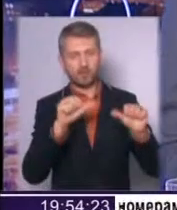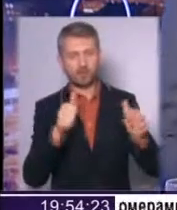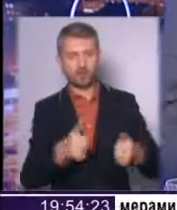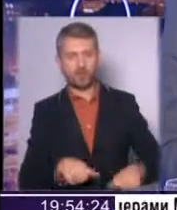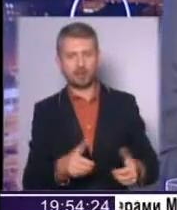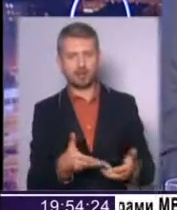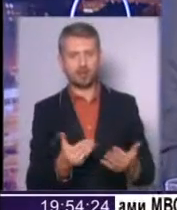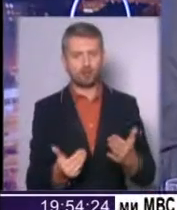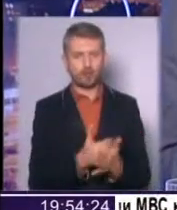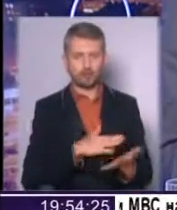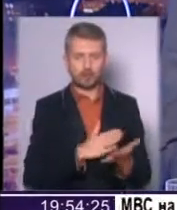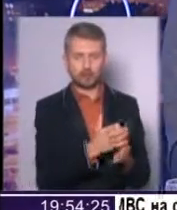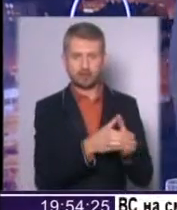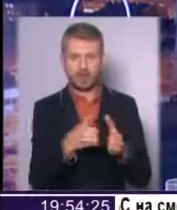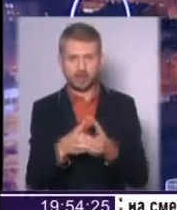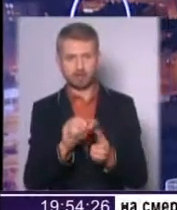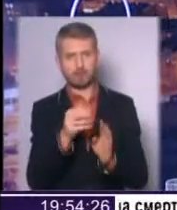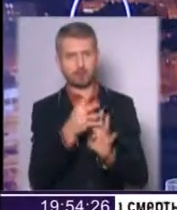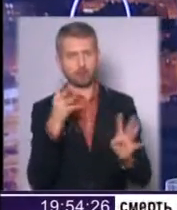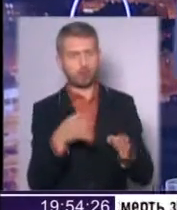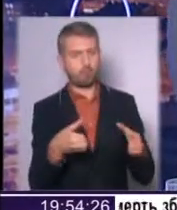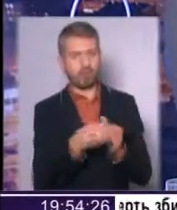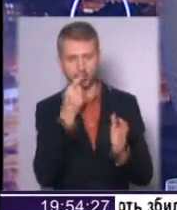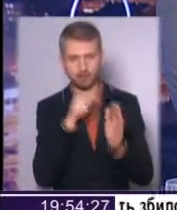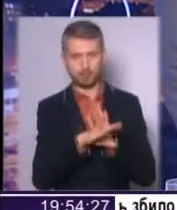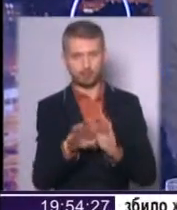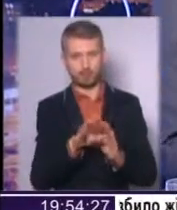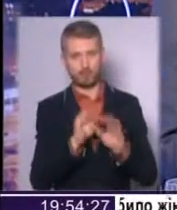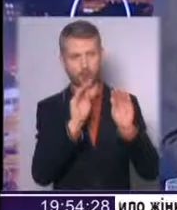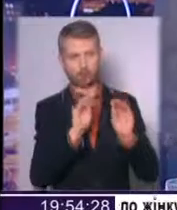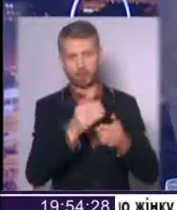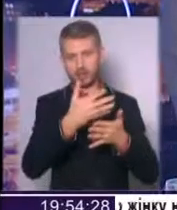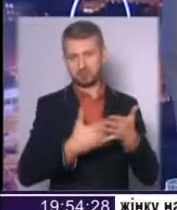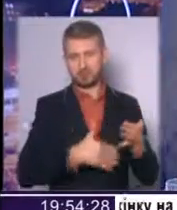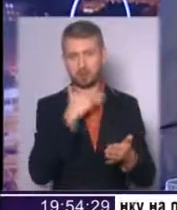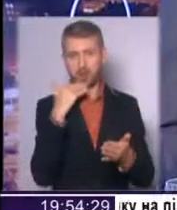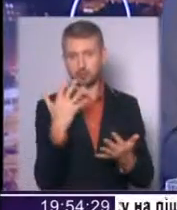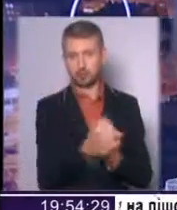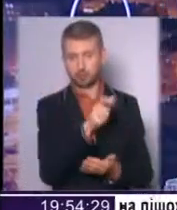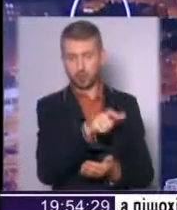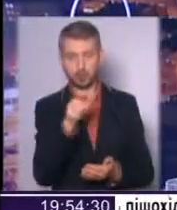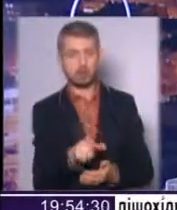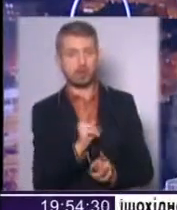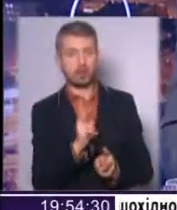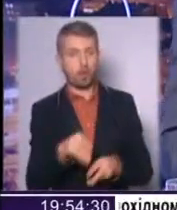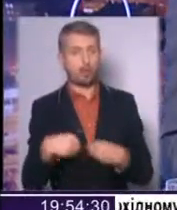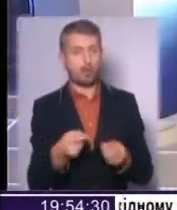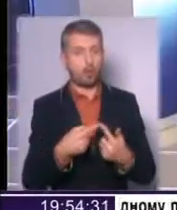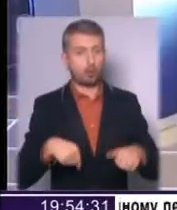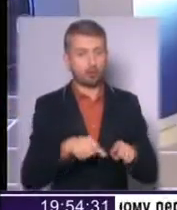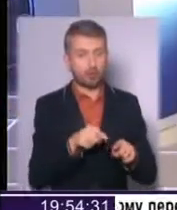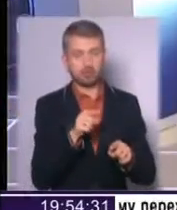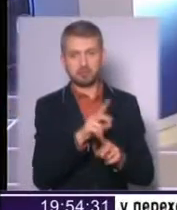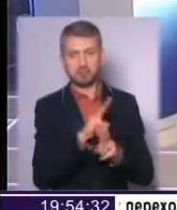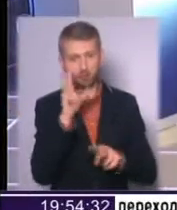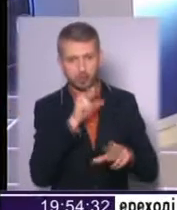всіх регіонах практично України. І тому я вважаю, що все ж таки цей закон, який ми ухвалили, верніше